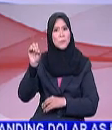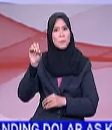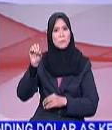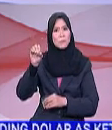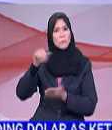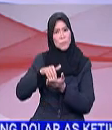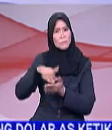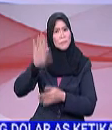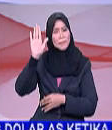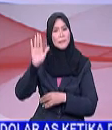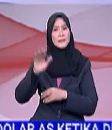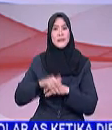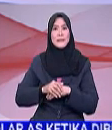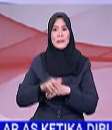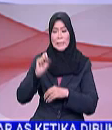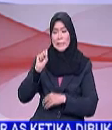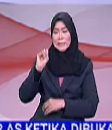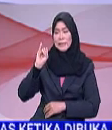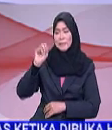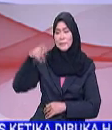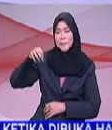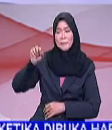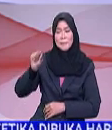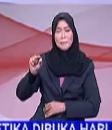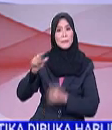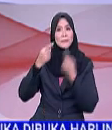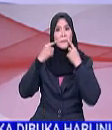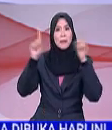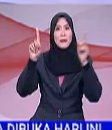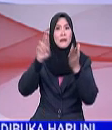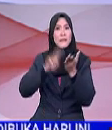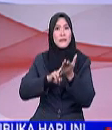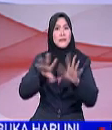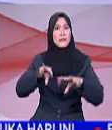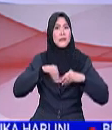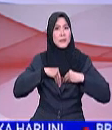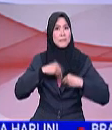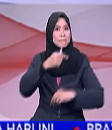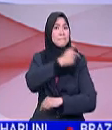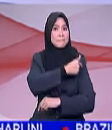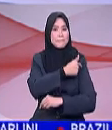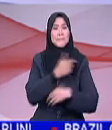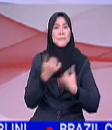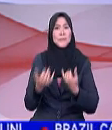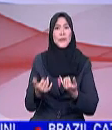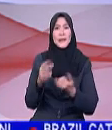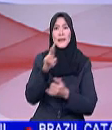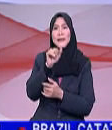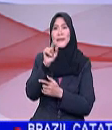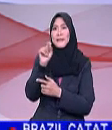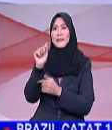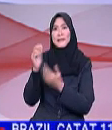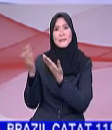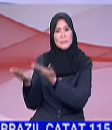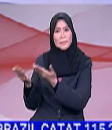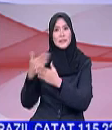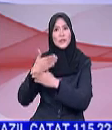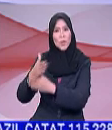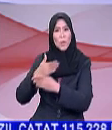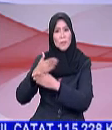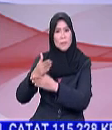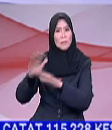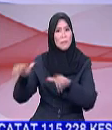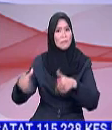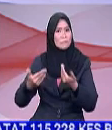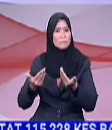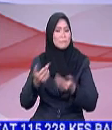bandar di Long Pasir Sipitang telah berjaya didaftarkan sebagai penerima vaksin. Kita bersama dengan Rita Lucius Malik yang akan berkongsi